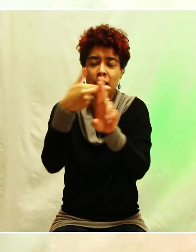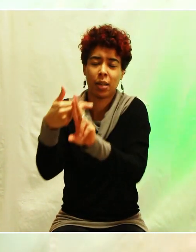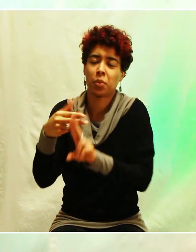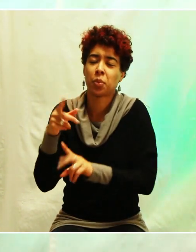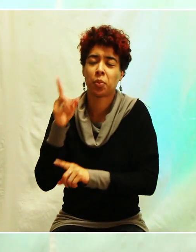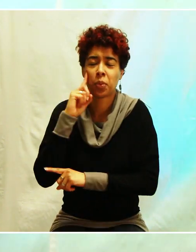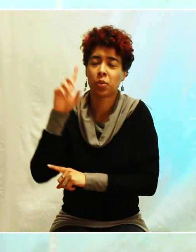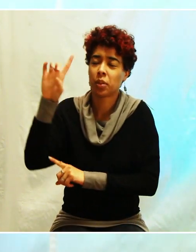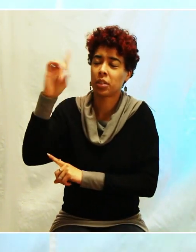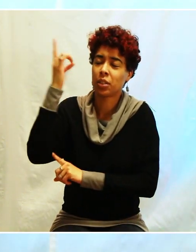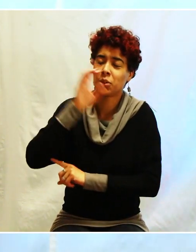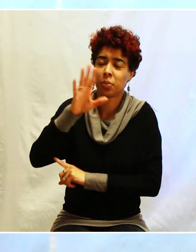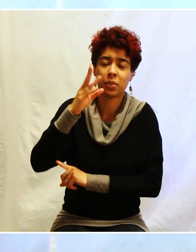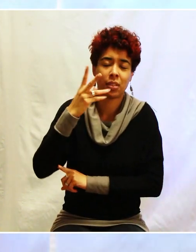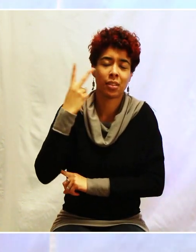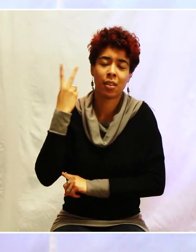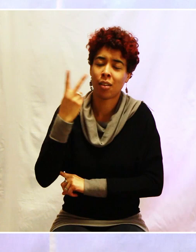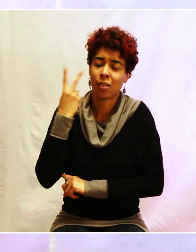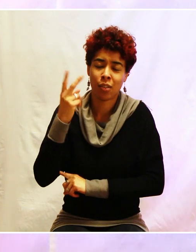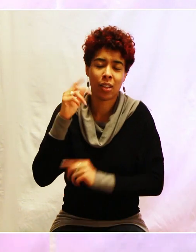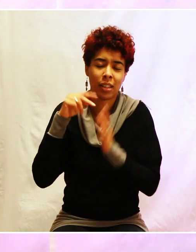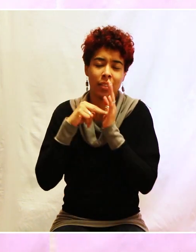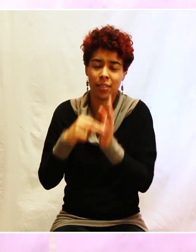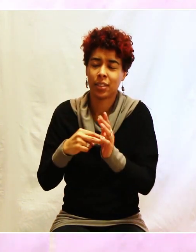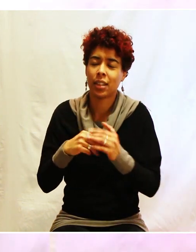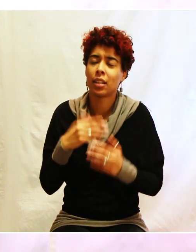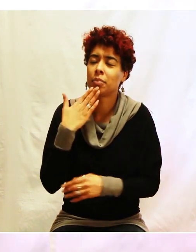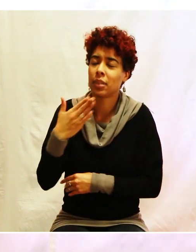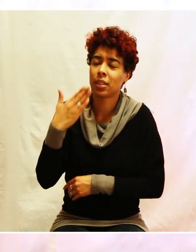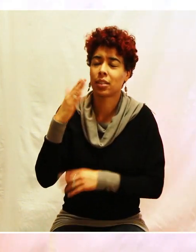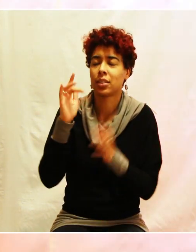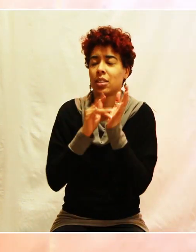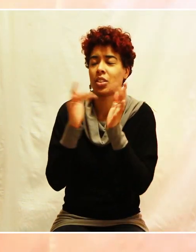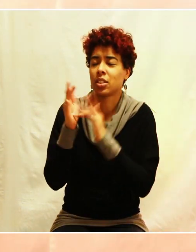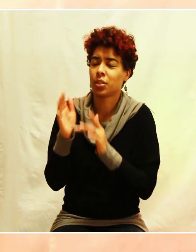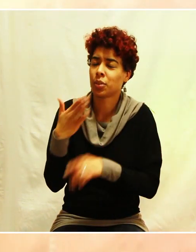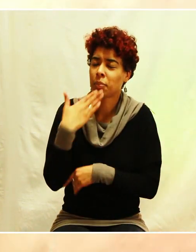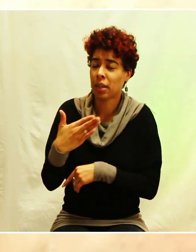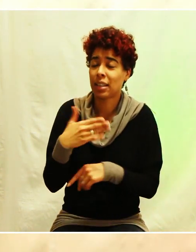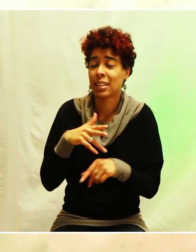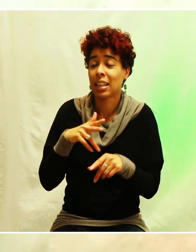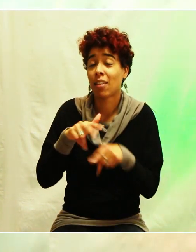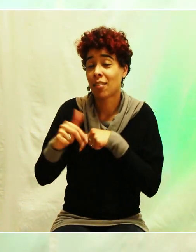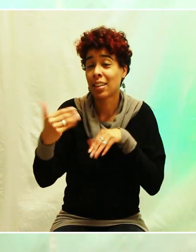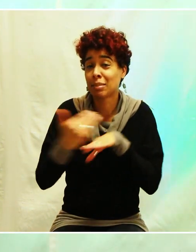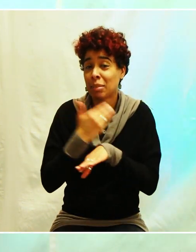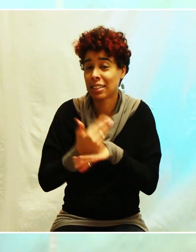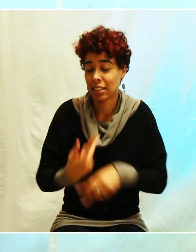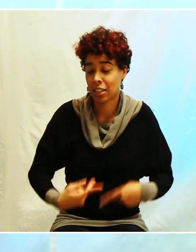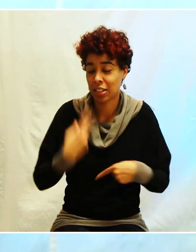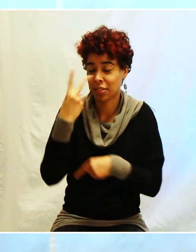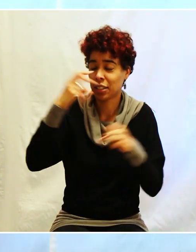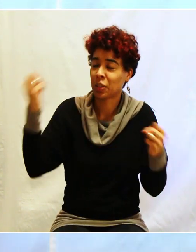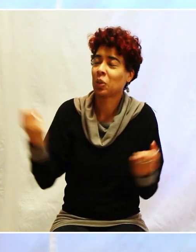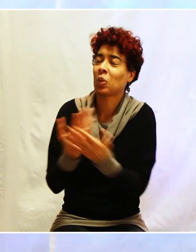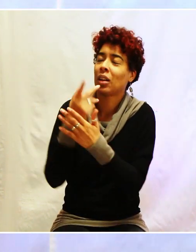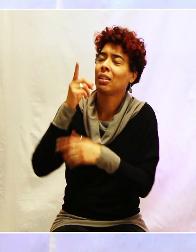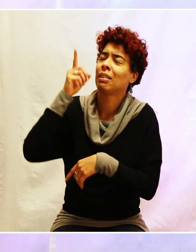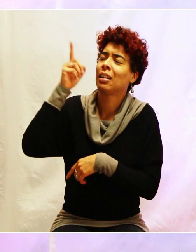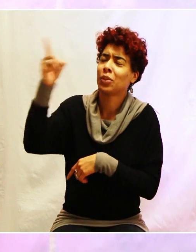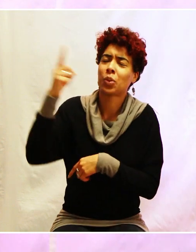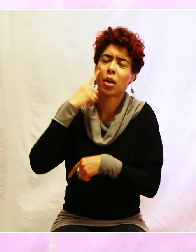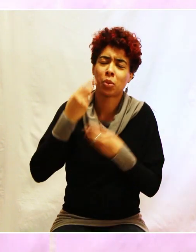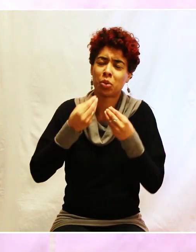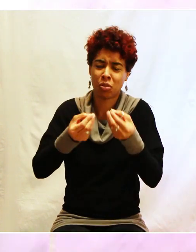qui entend et qui est fidèle. Merci Jésus. Merci pour ce qui va se passer dans leur vie. Gloire à toi, Seigneur, pour